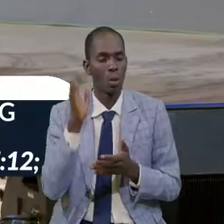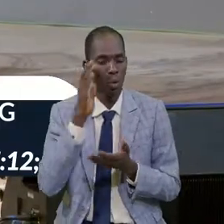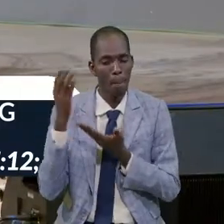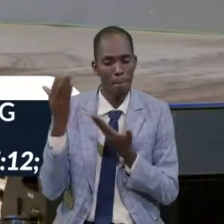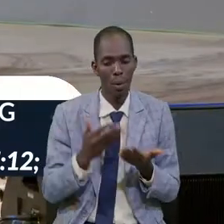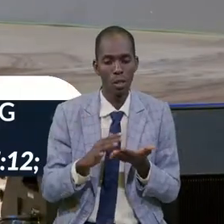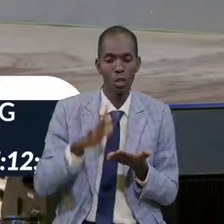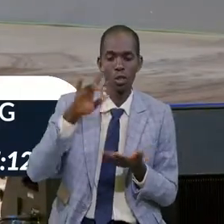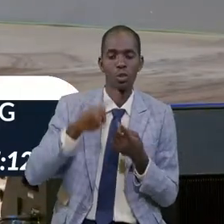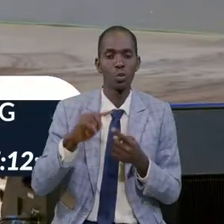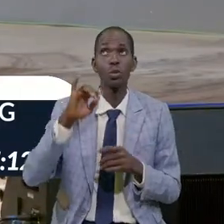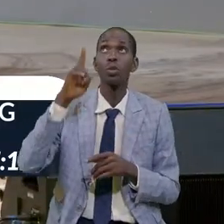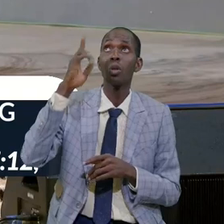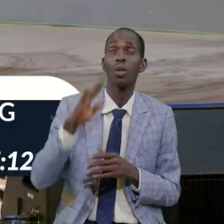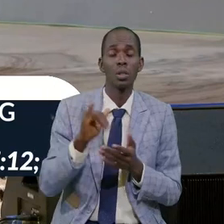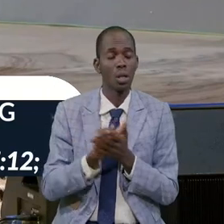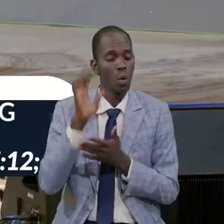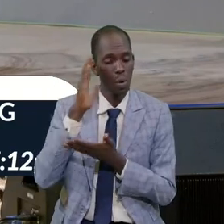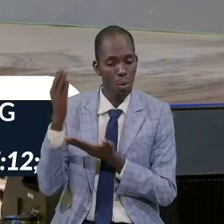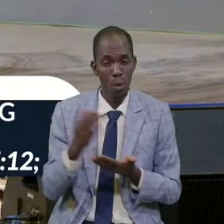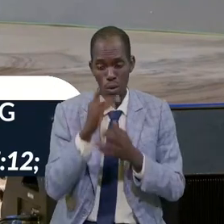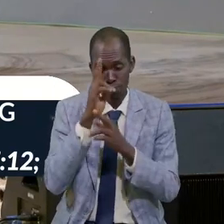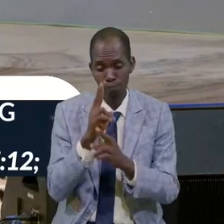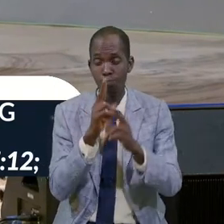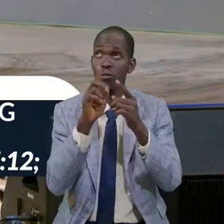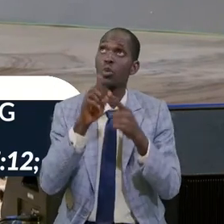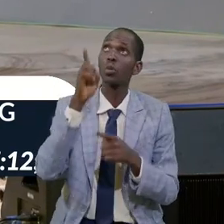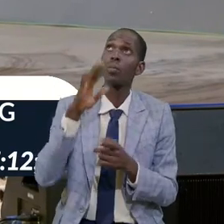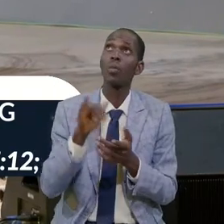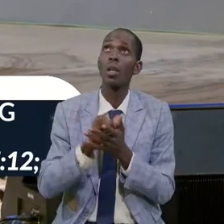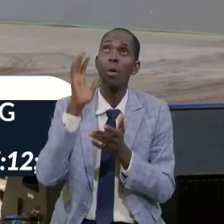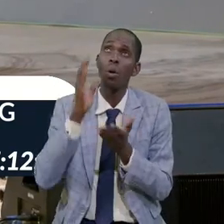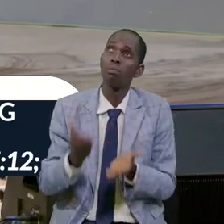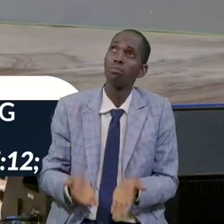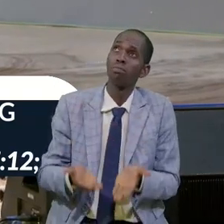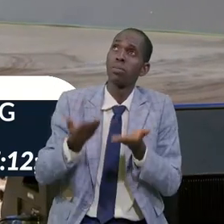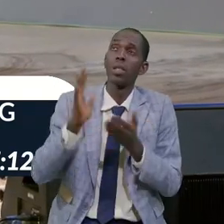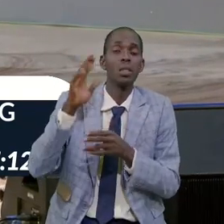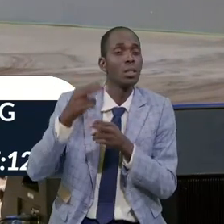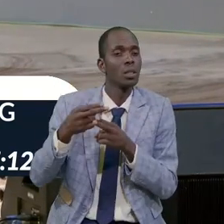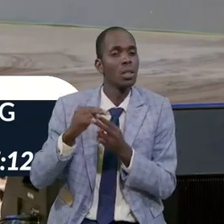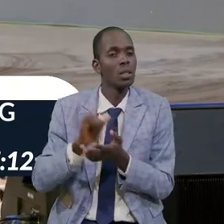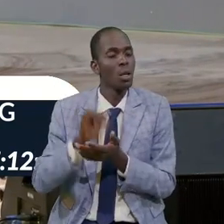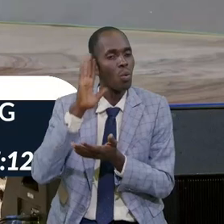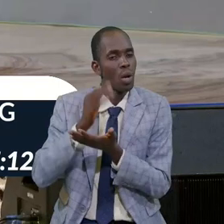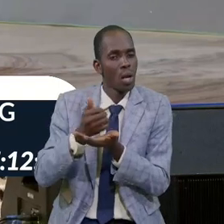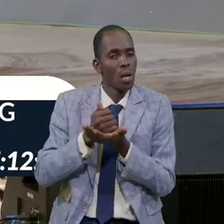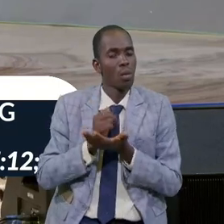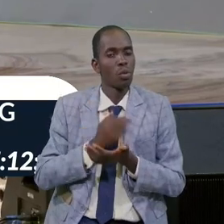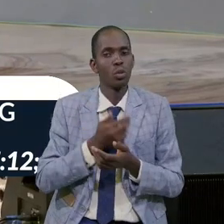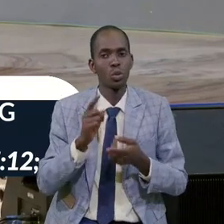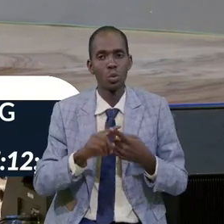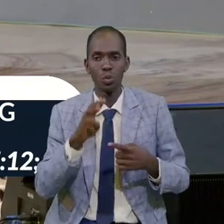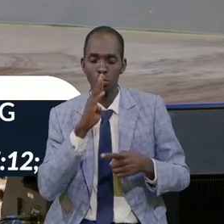pour amener la gloire à Dieu, l'honneur à Dieu, ce que nous devons faire pour exalter le nom de Dieu, pour nous